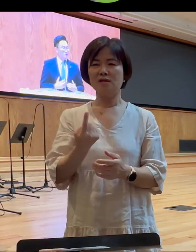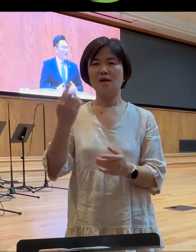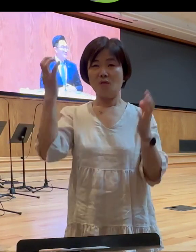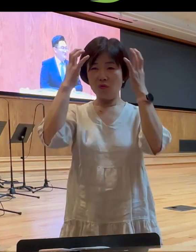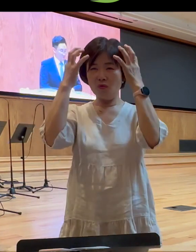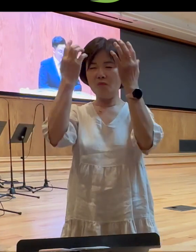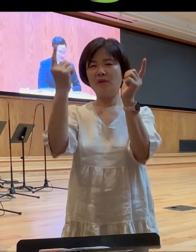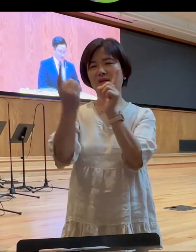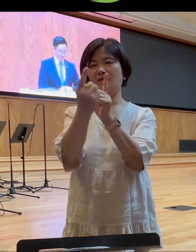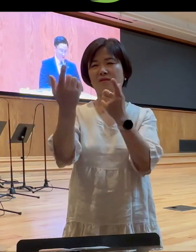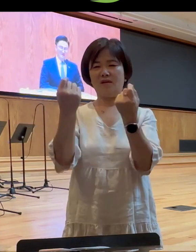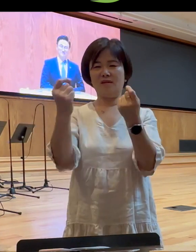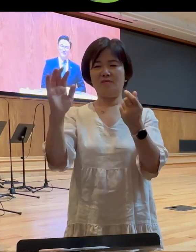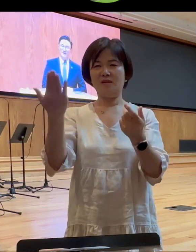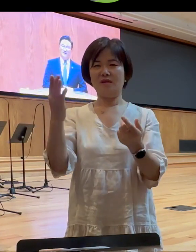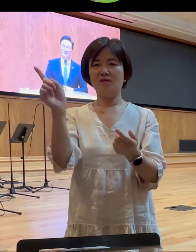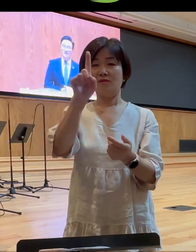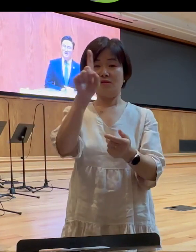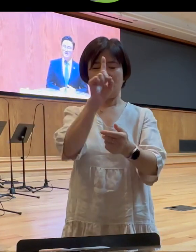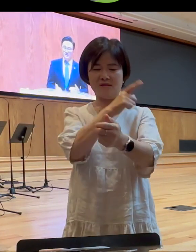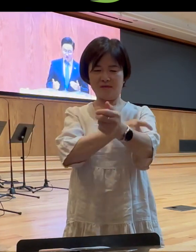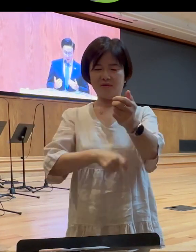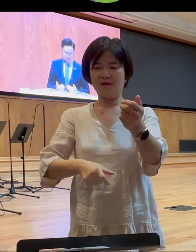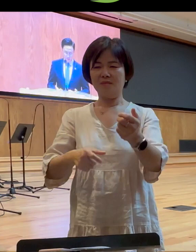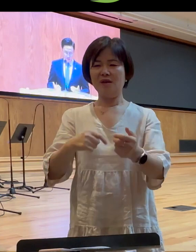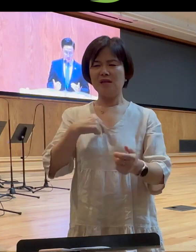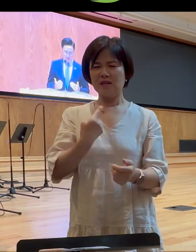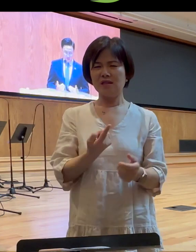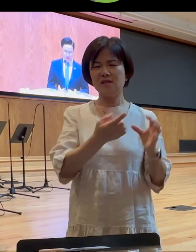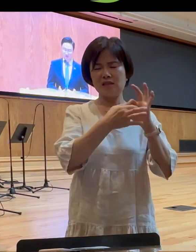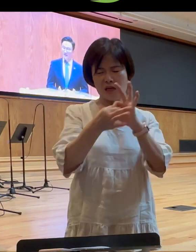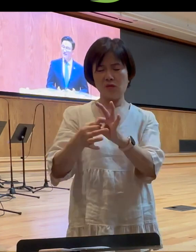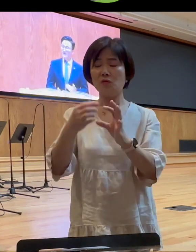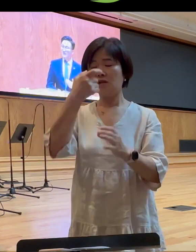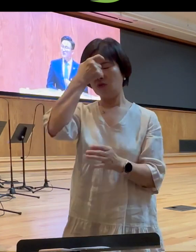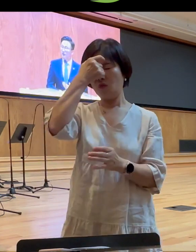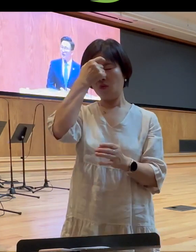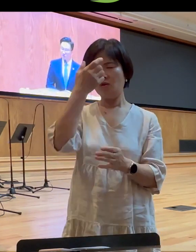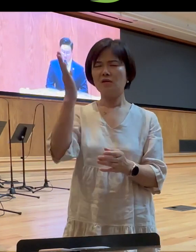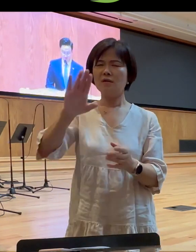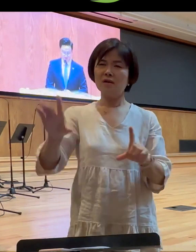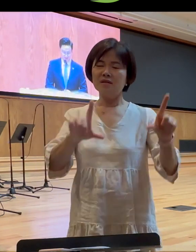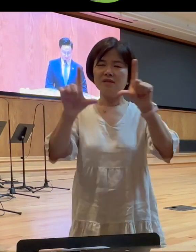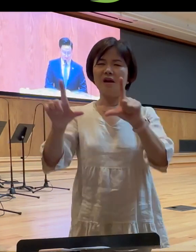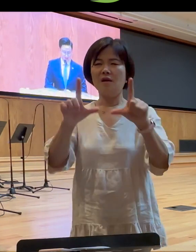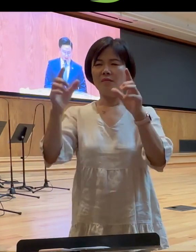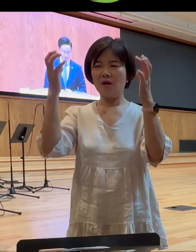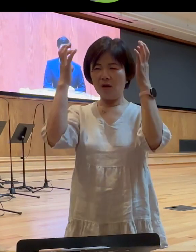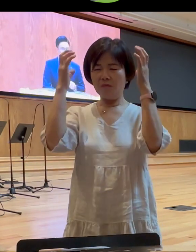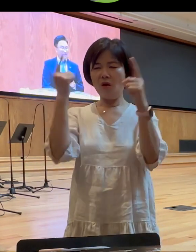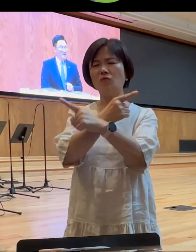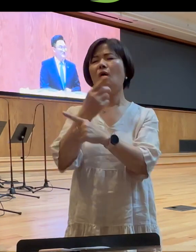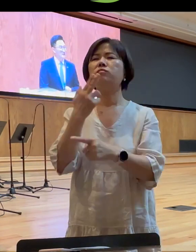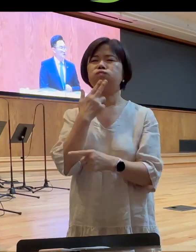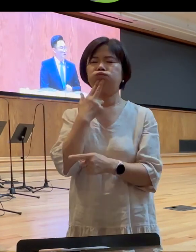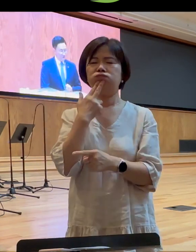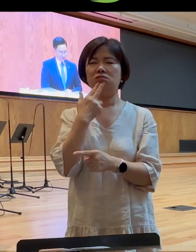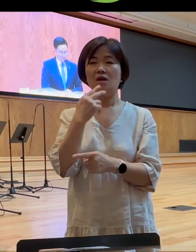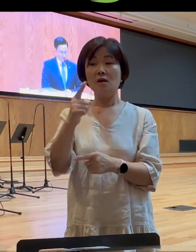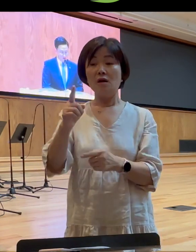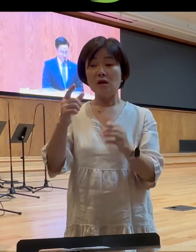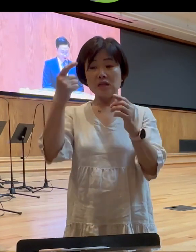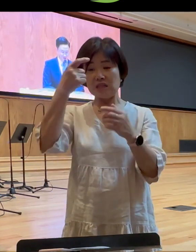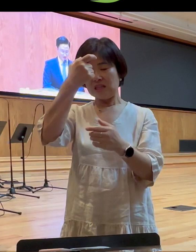어떤 한 집사님이 자신이 끊임없이 기도하는데 삶의 변화도 없고 자신이 바라는 기도